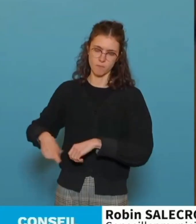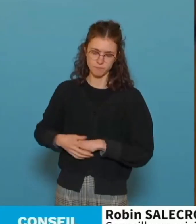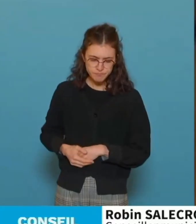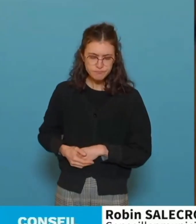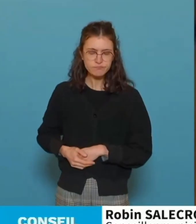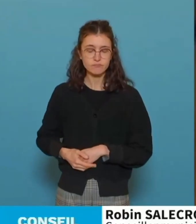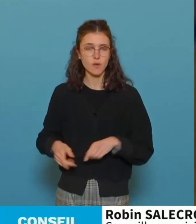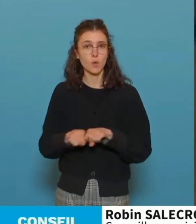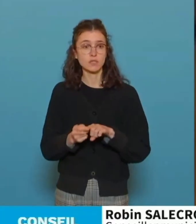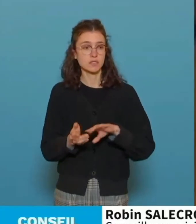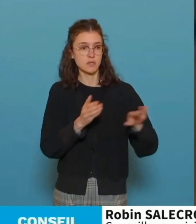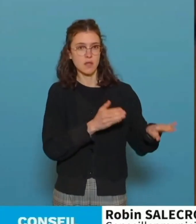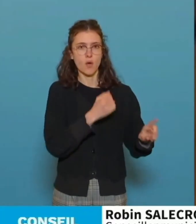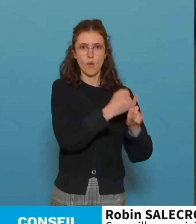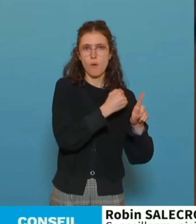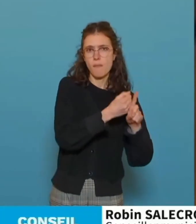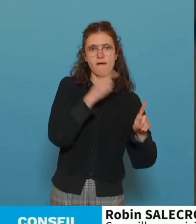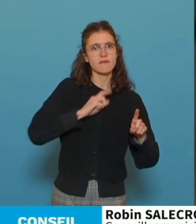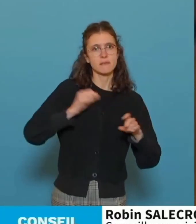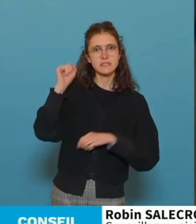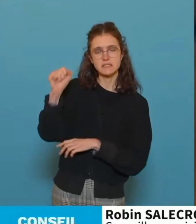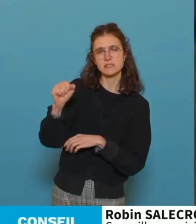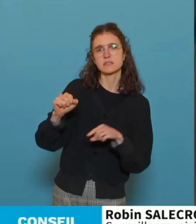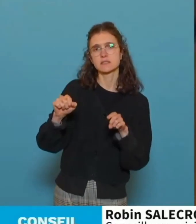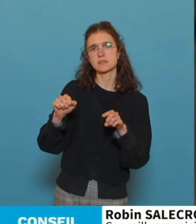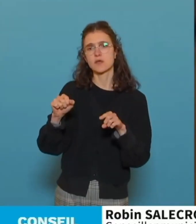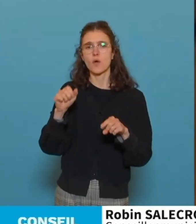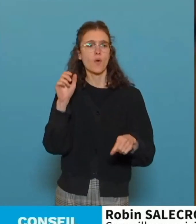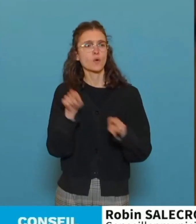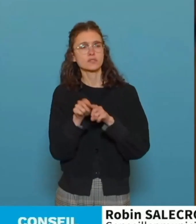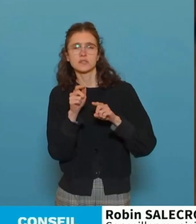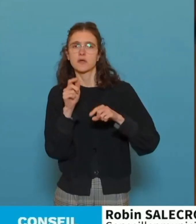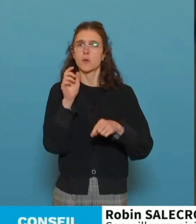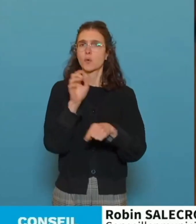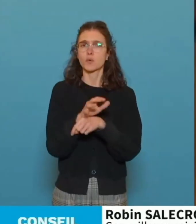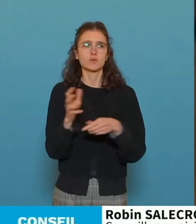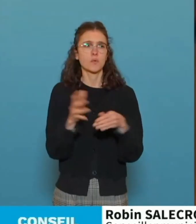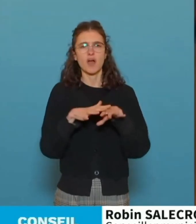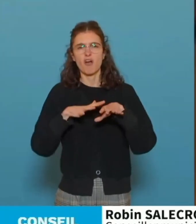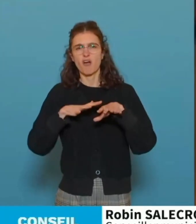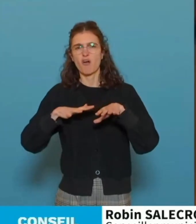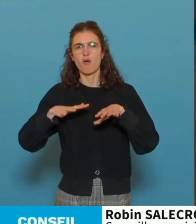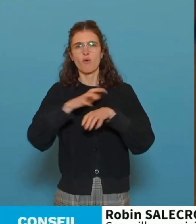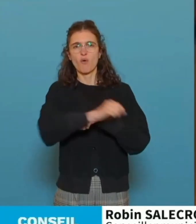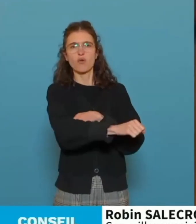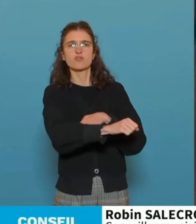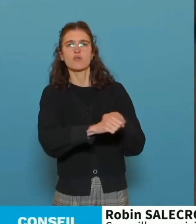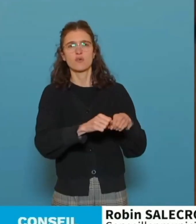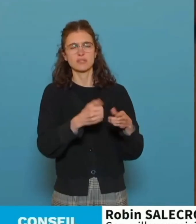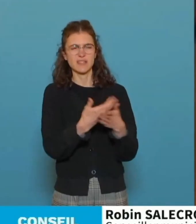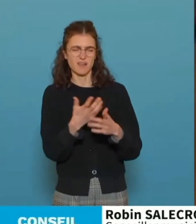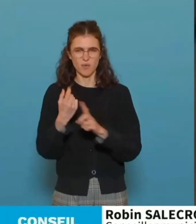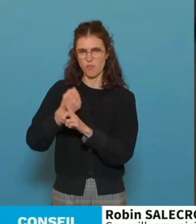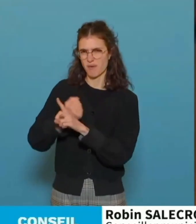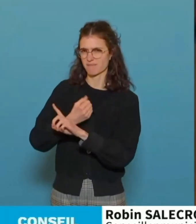aux combats féministes, aux combats anticoloniaux, sociaux et culturels. Ils rappellent que l'histoire ne se résume pas aux